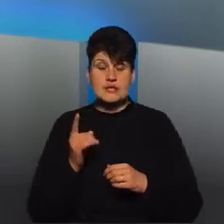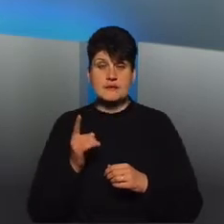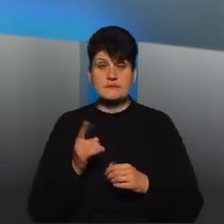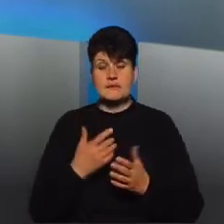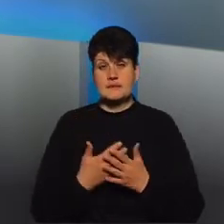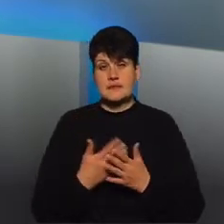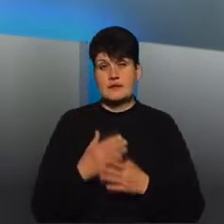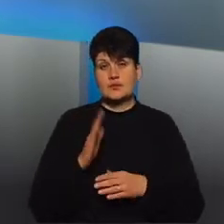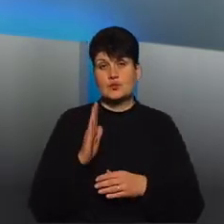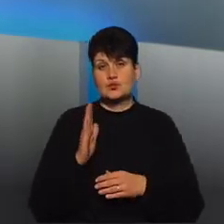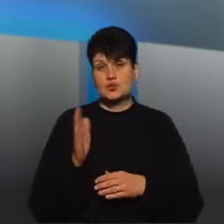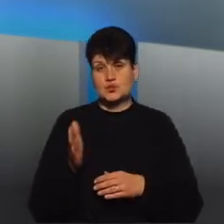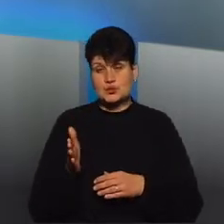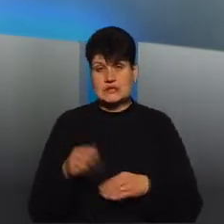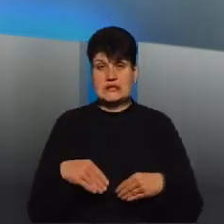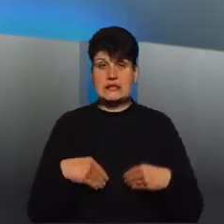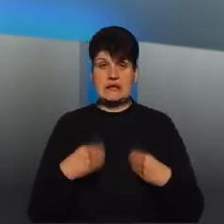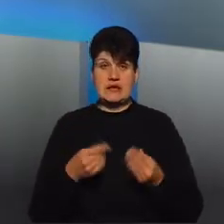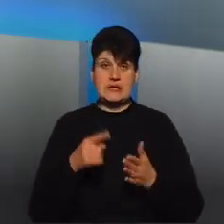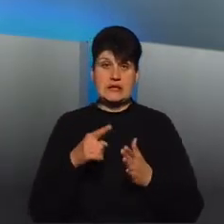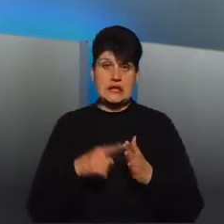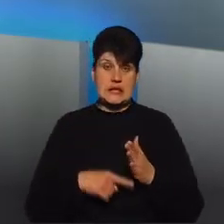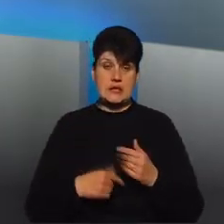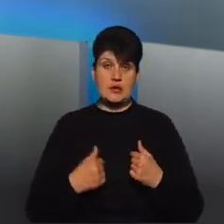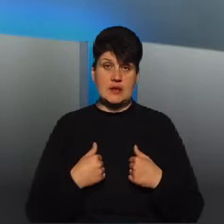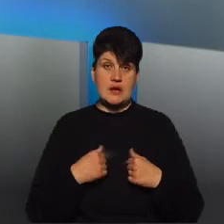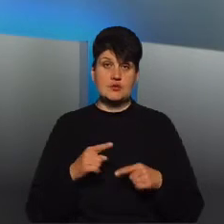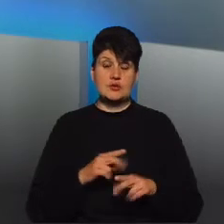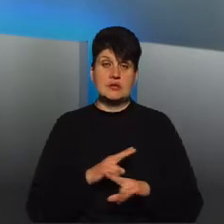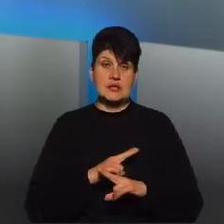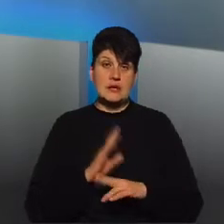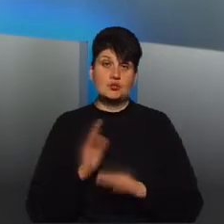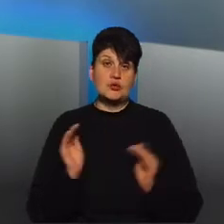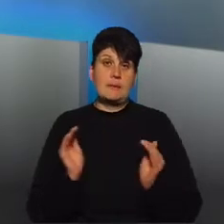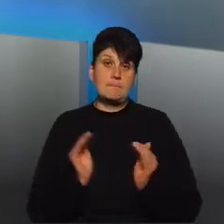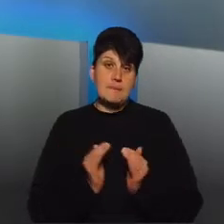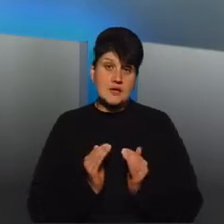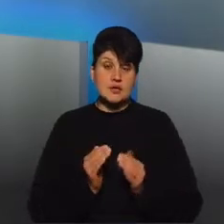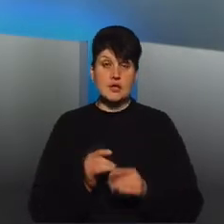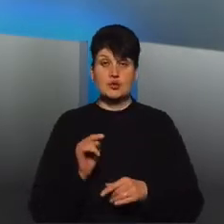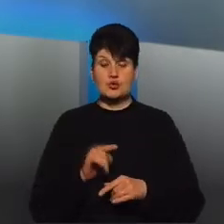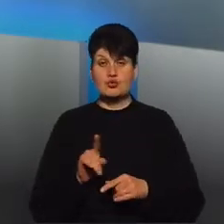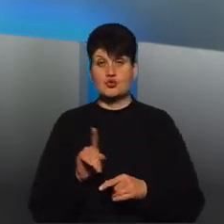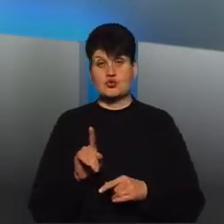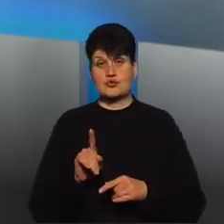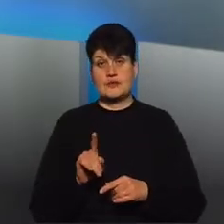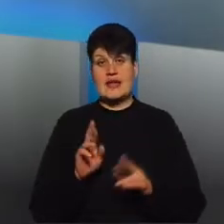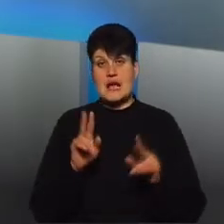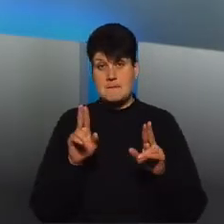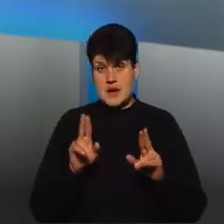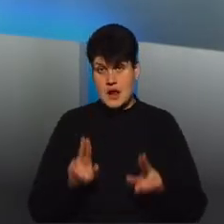буде давати надію нам, що летальність буде меншою, тому що, як правило, молоді люди при